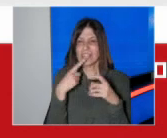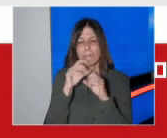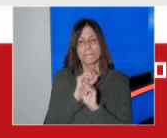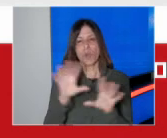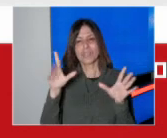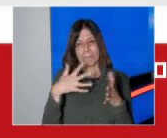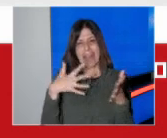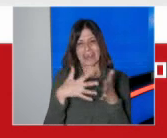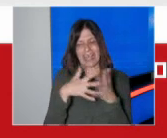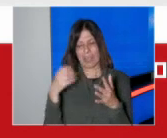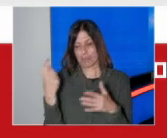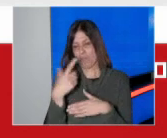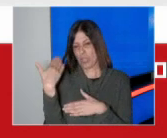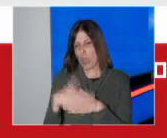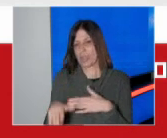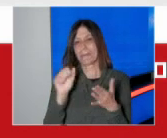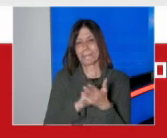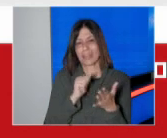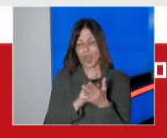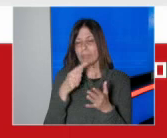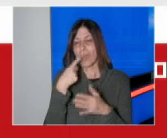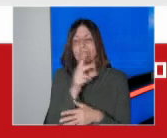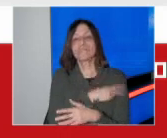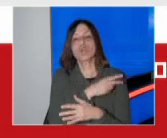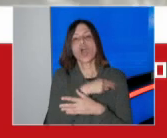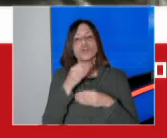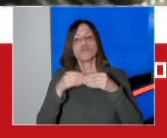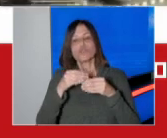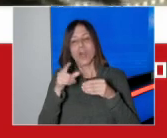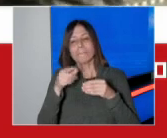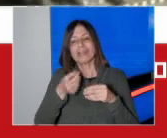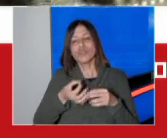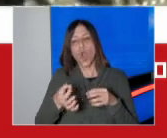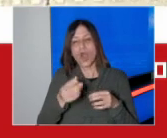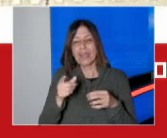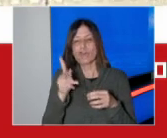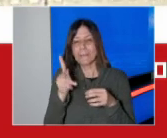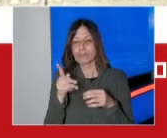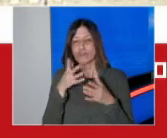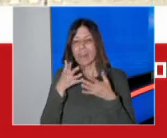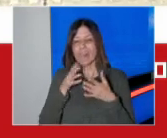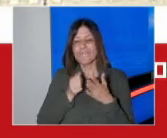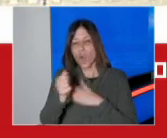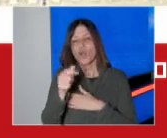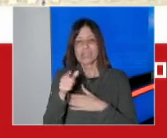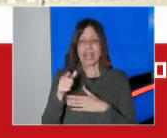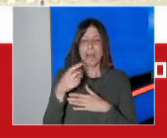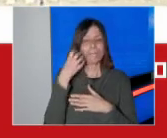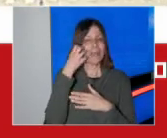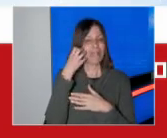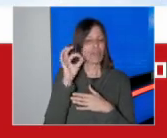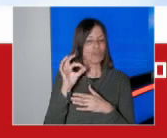שפורסם בשבועות האחרונים בעיתון, בו נטען כי המשטרה השתמשה בתוכנת הפגסוס כדי לפרוץ לטלפונים הניידים של